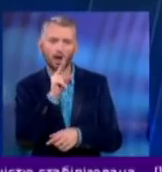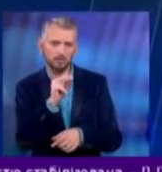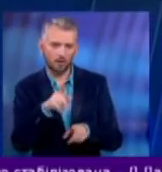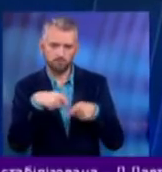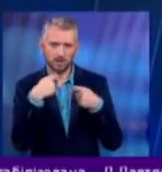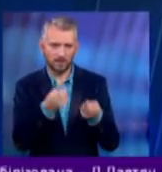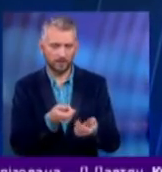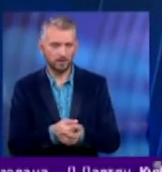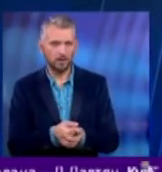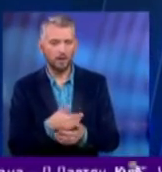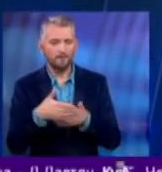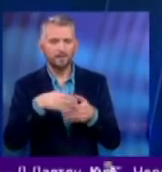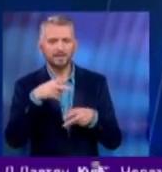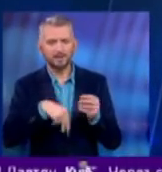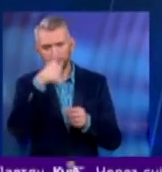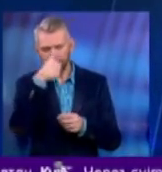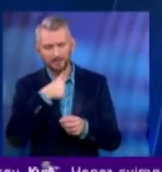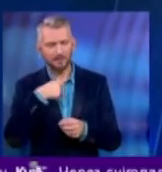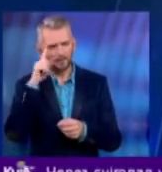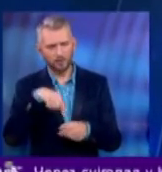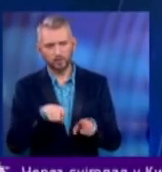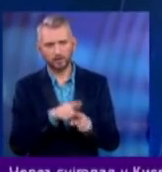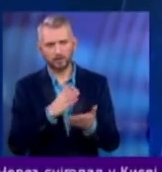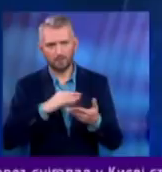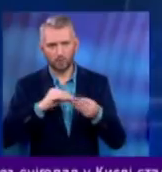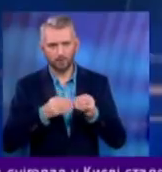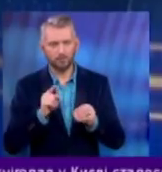режимі. Тому, звичайно, під кінець місяця я знаю, що є такі проблеми, що треба